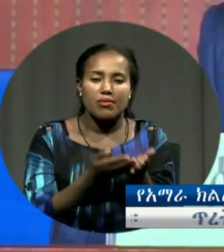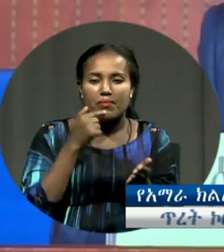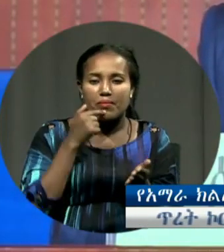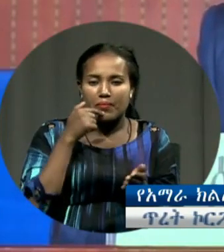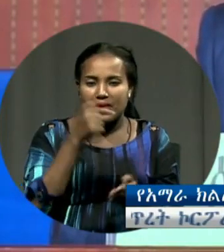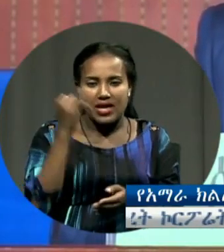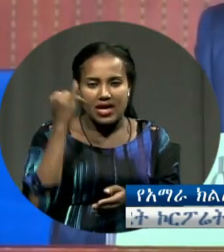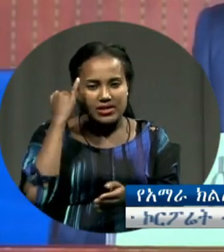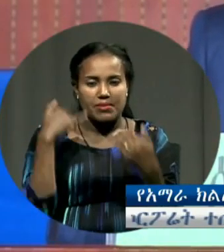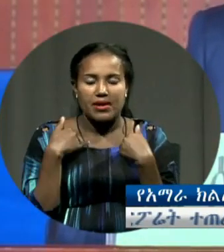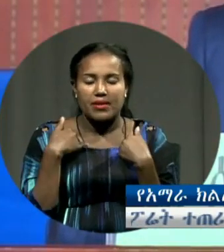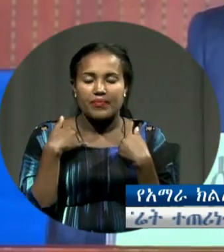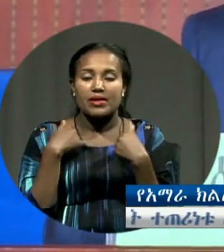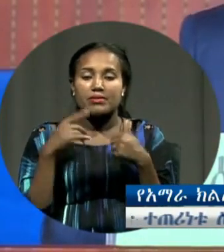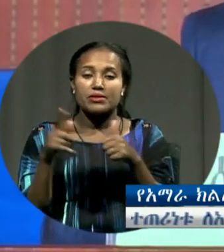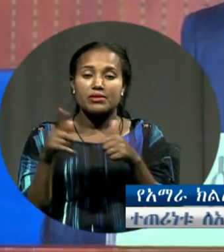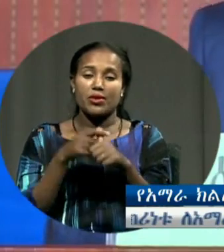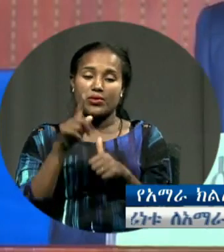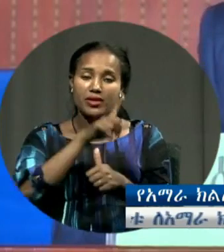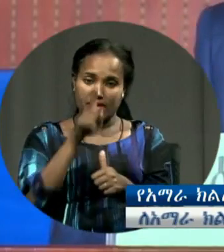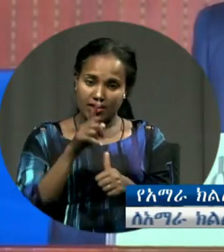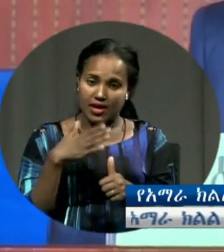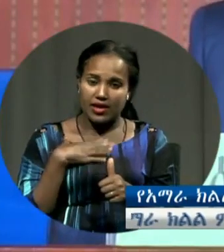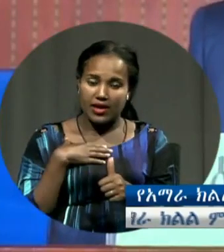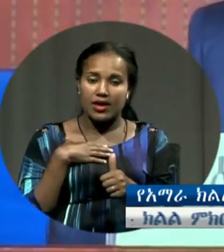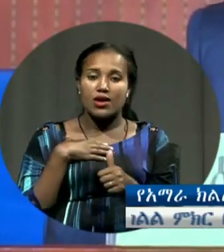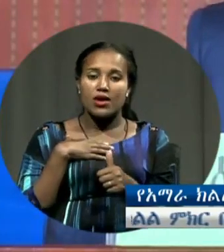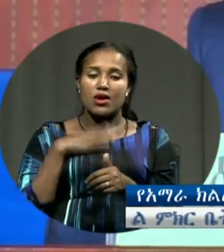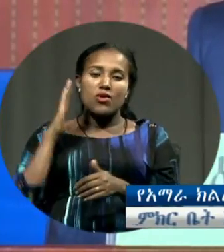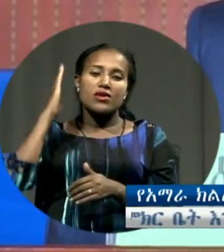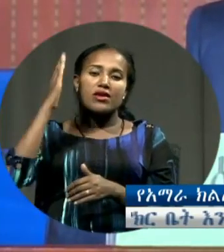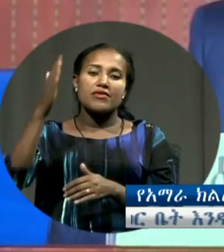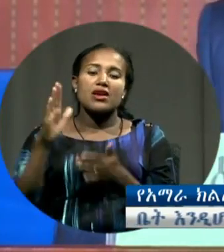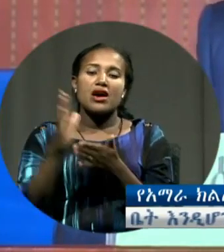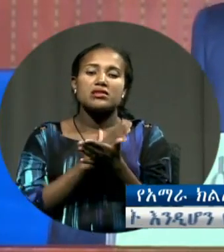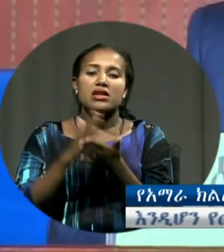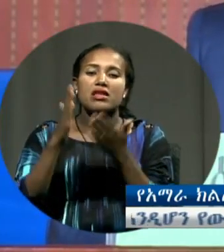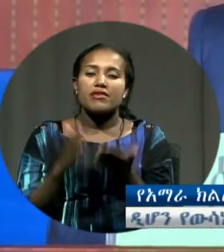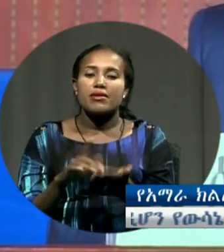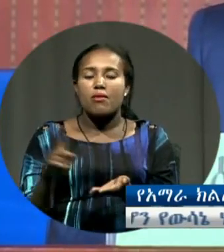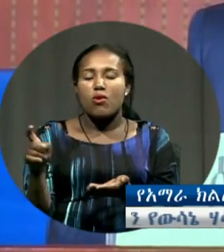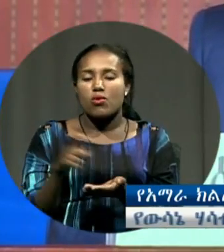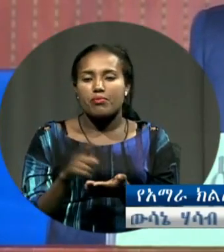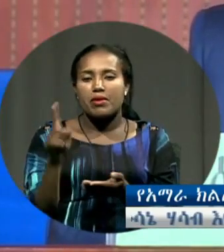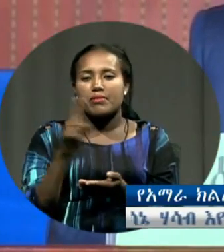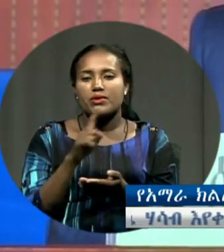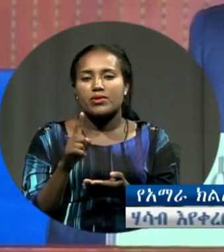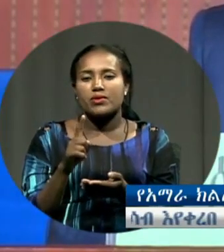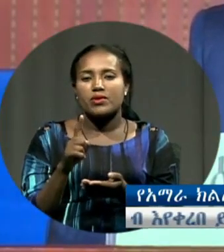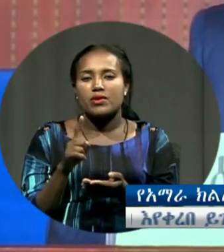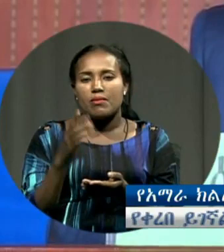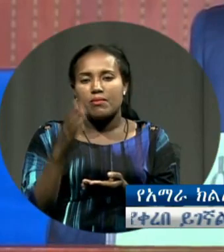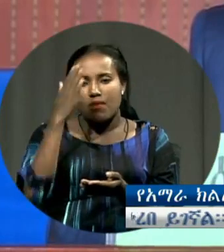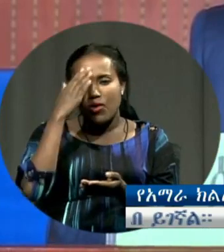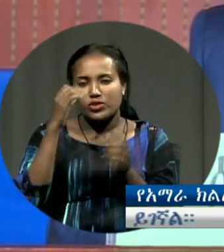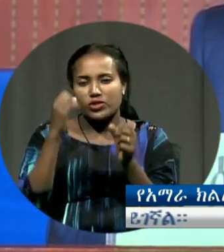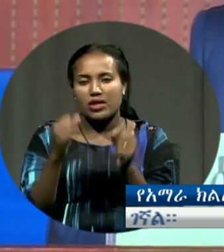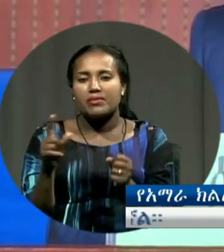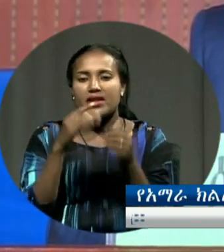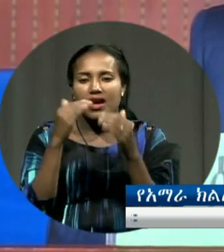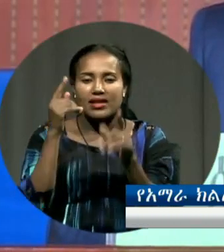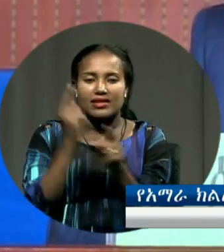አለ። የመጀመሪያው ጥያቄ ለወደፊትስ አሳታፊ መሆኑ በምንድን ነው ማወቅ የሚቻለው? ምን